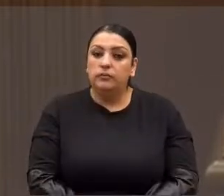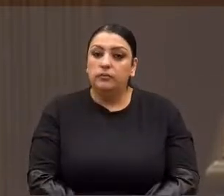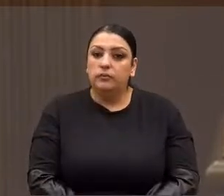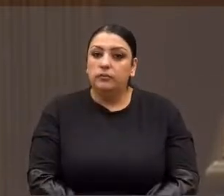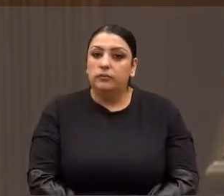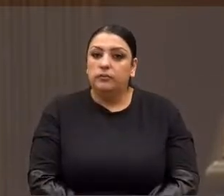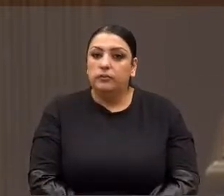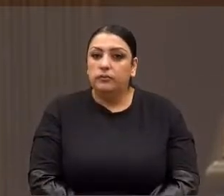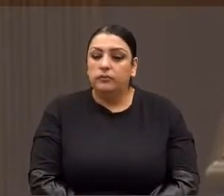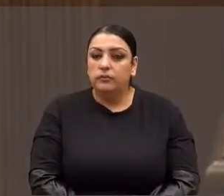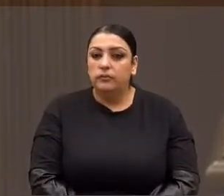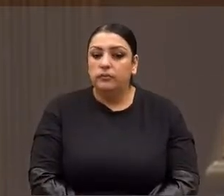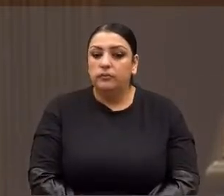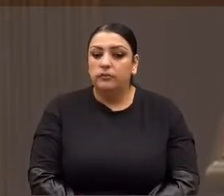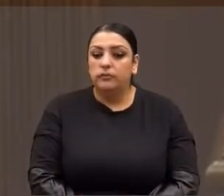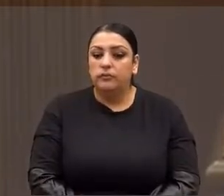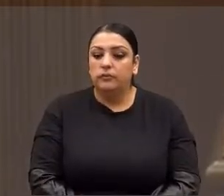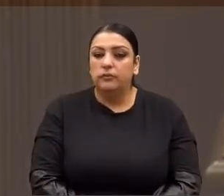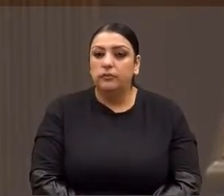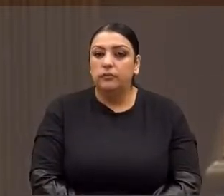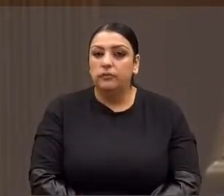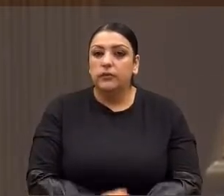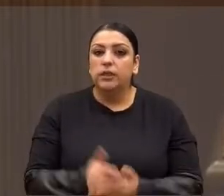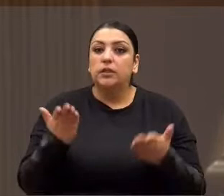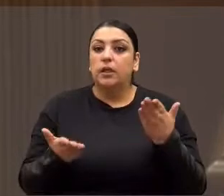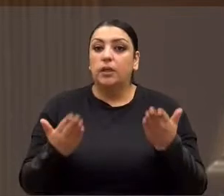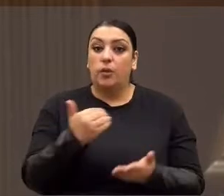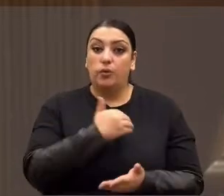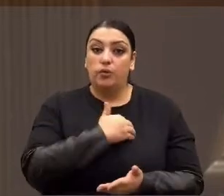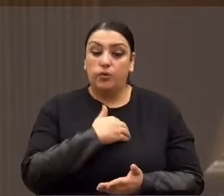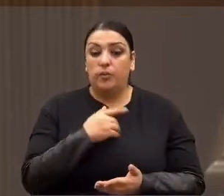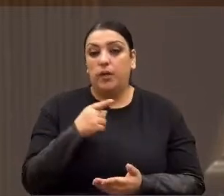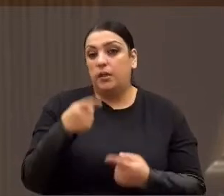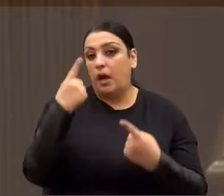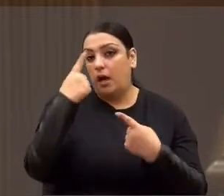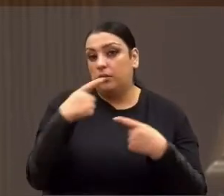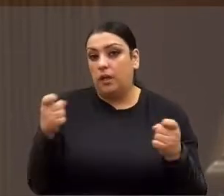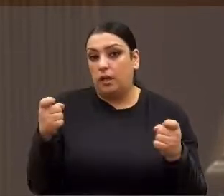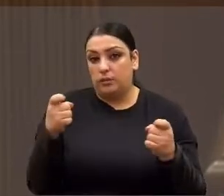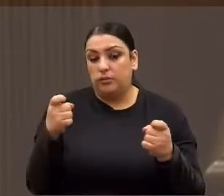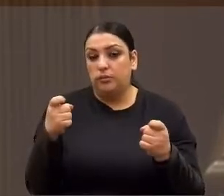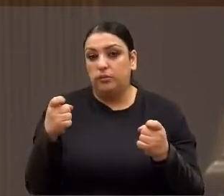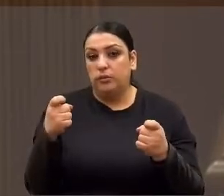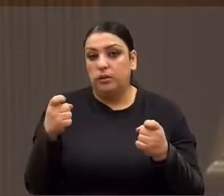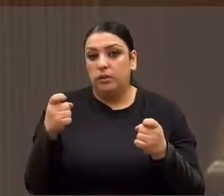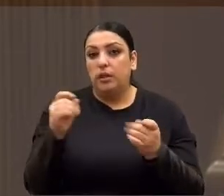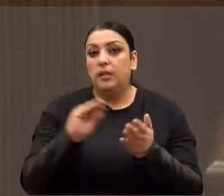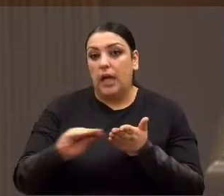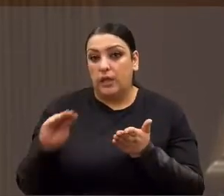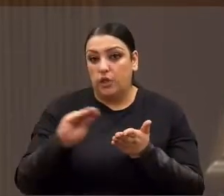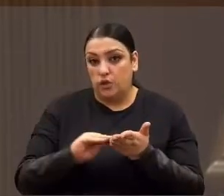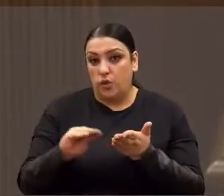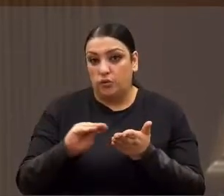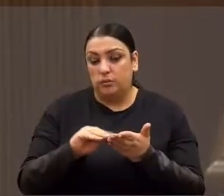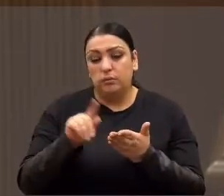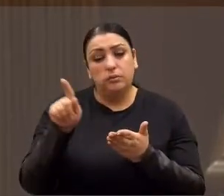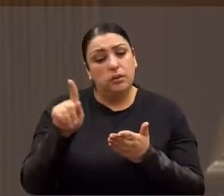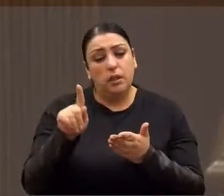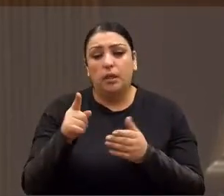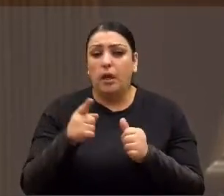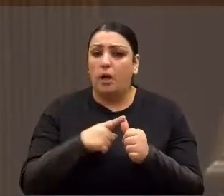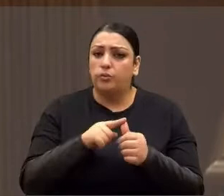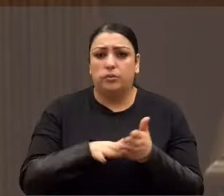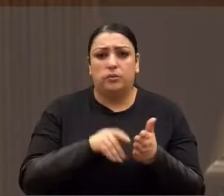Մենք, եթե ուզում եք այս հայտարարության տեքստով, դուք ձեր անունից դիմեք,